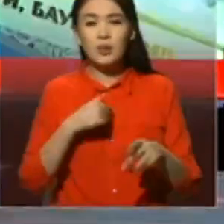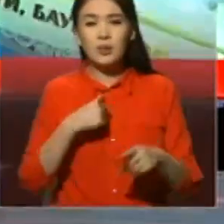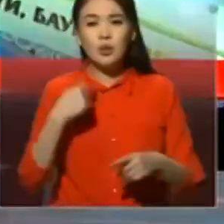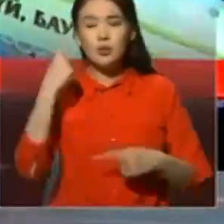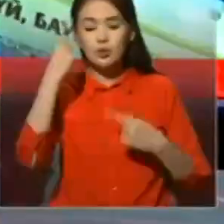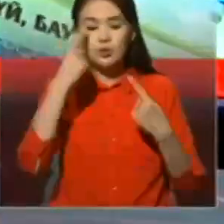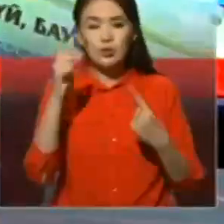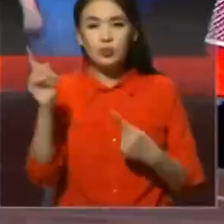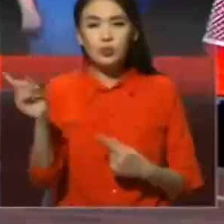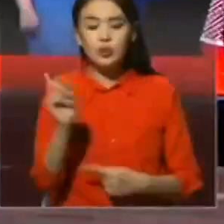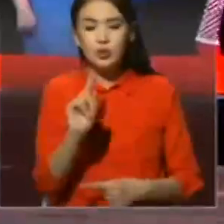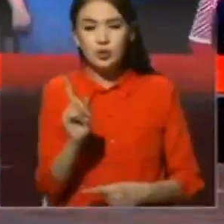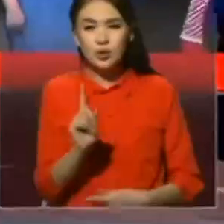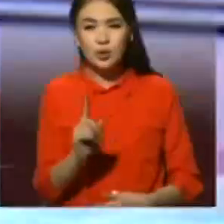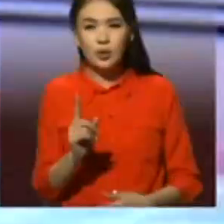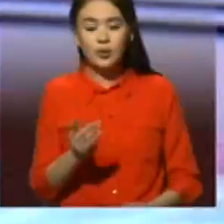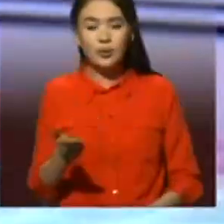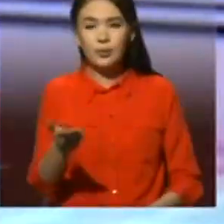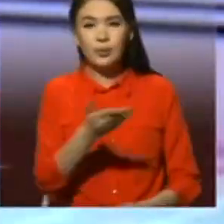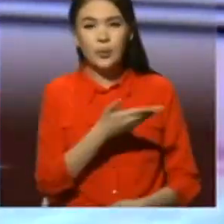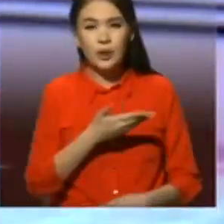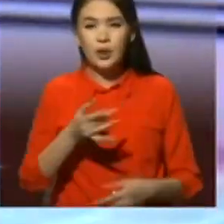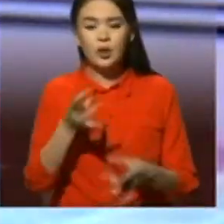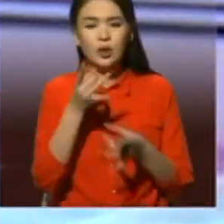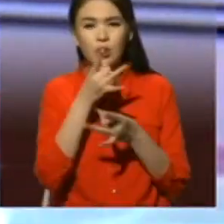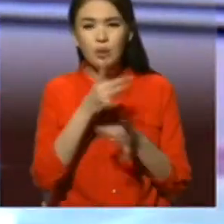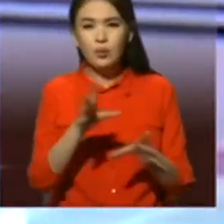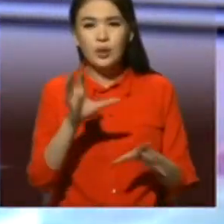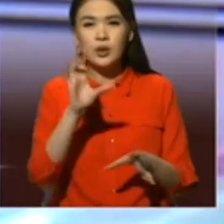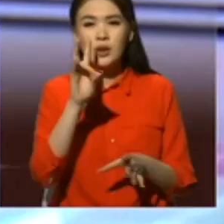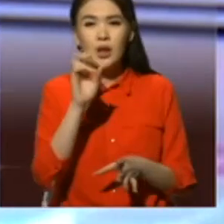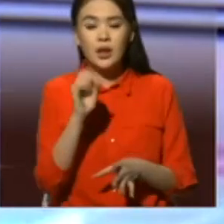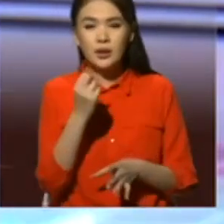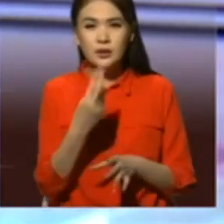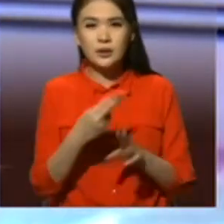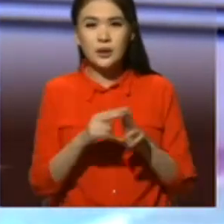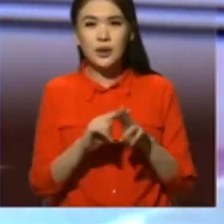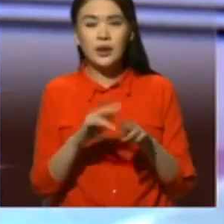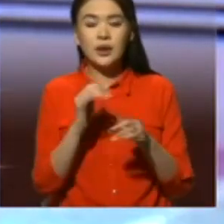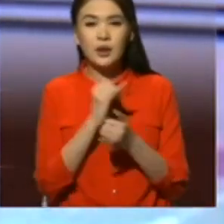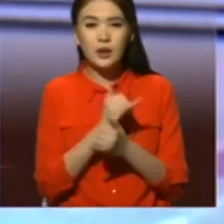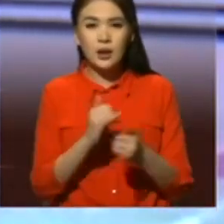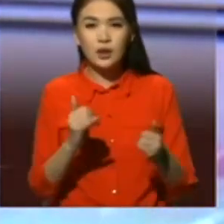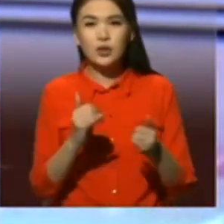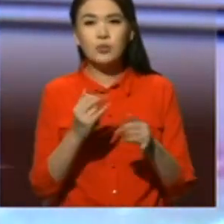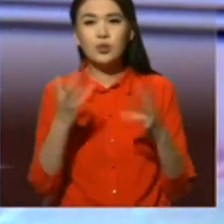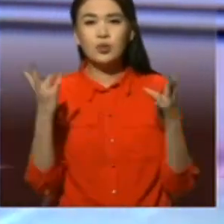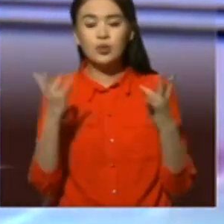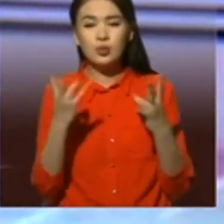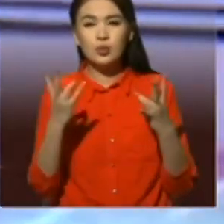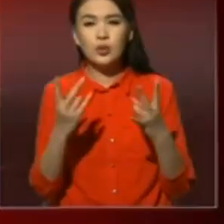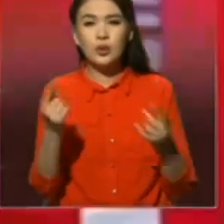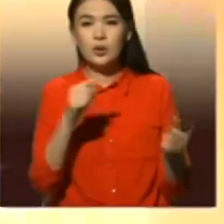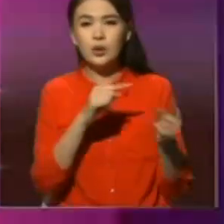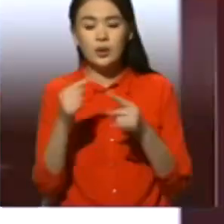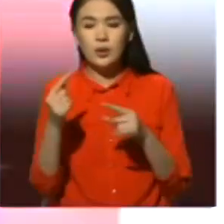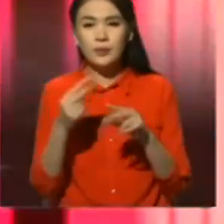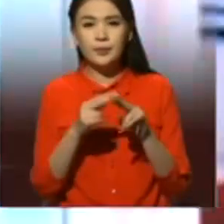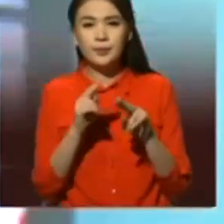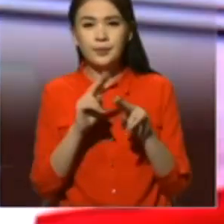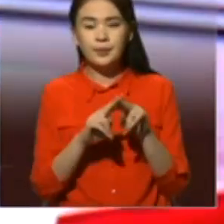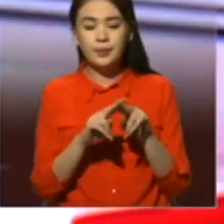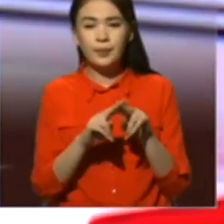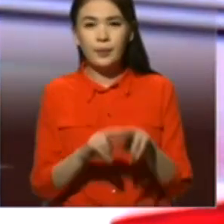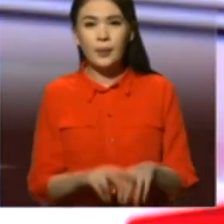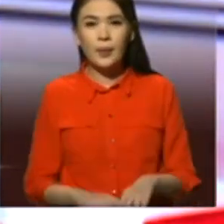біз кез келген ұлт бір-біріне деген кеңдікпен, кешірімділікпен қарау керек деп есептеймін. Бүтінге келейік деген